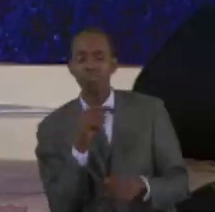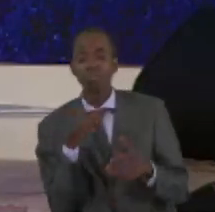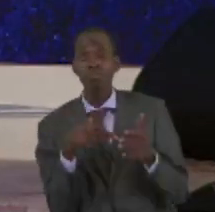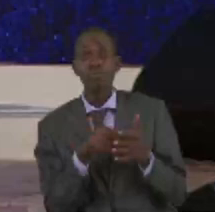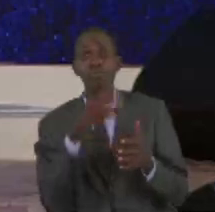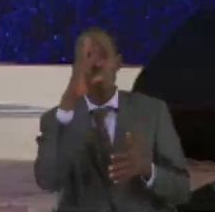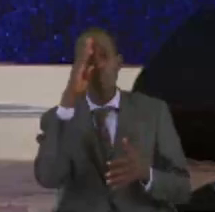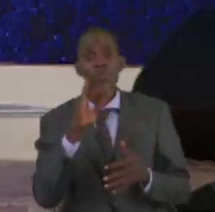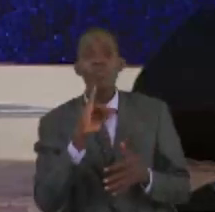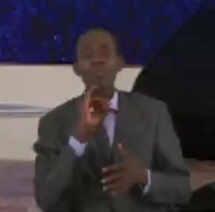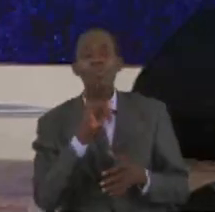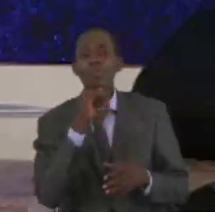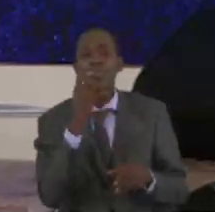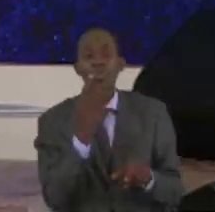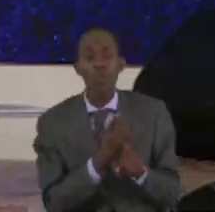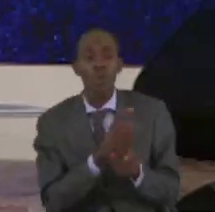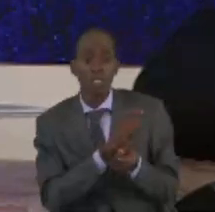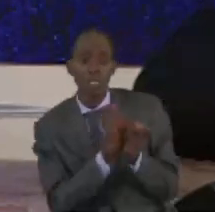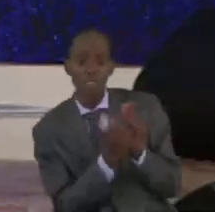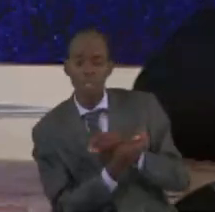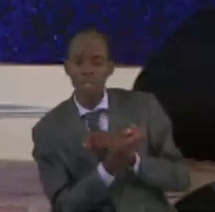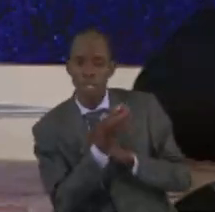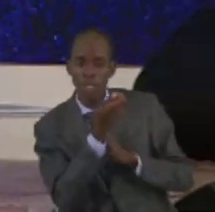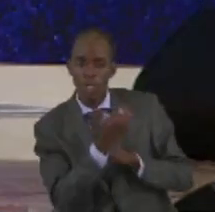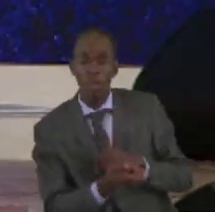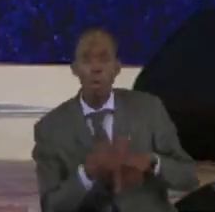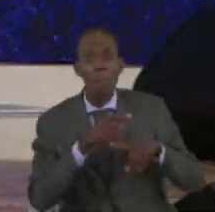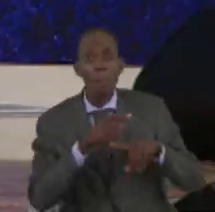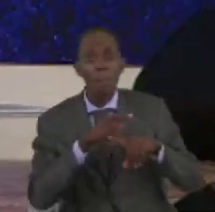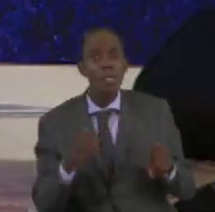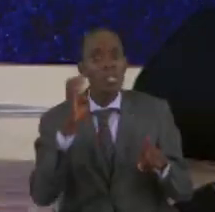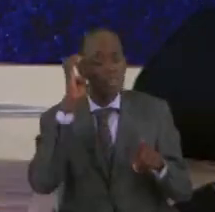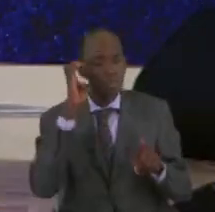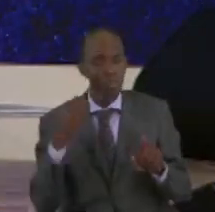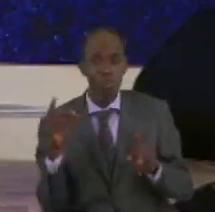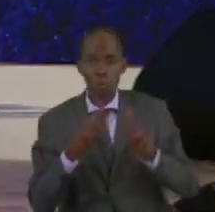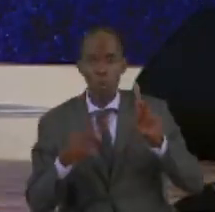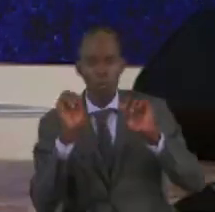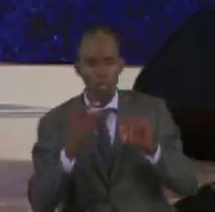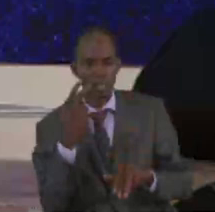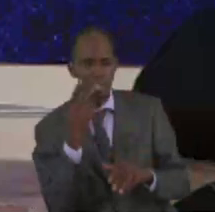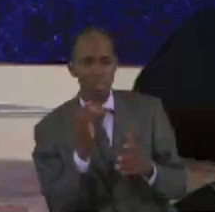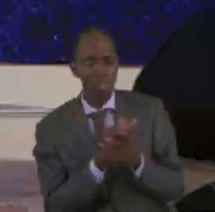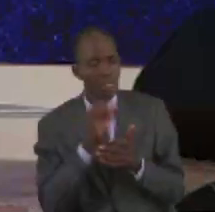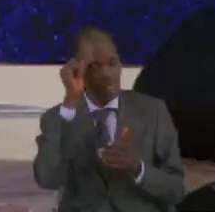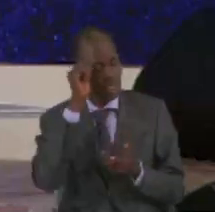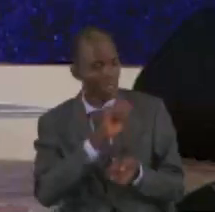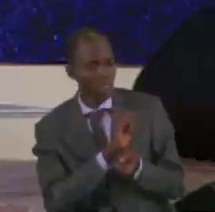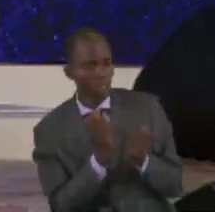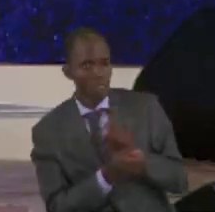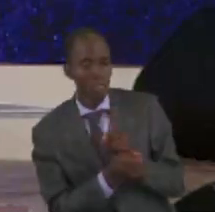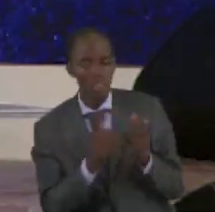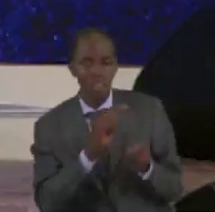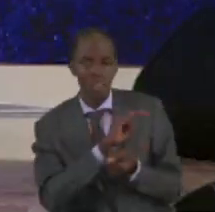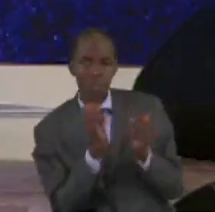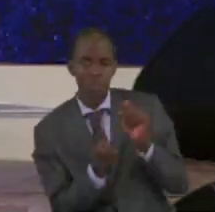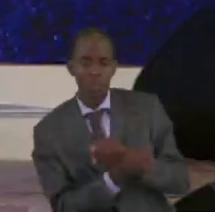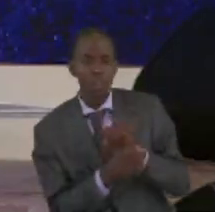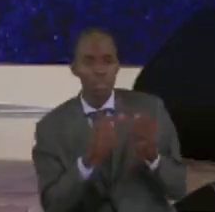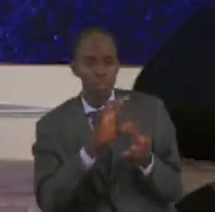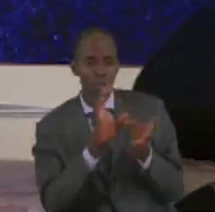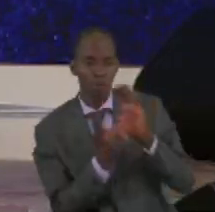que cet homme, ce n'est pas qu'il change un peu, on peut voir le changement,